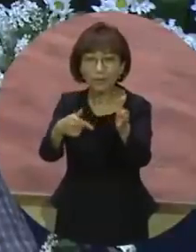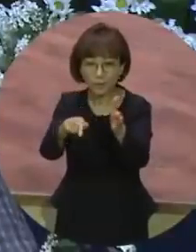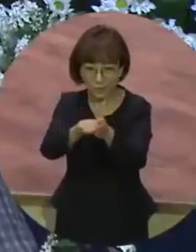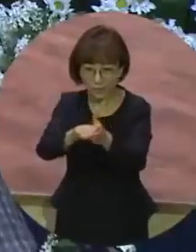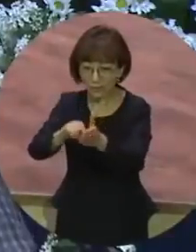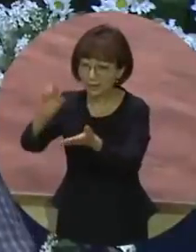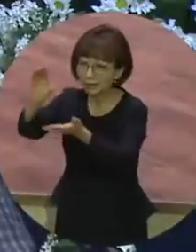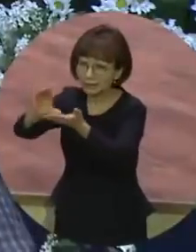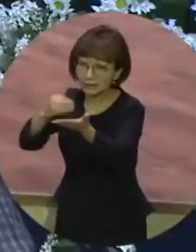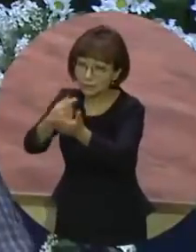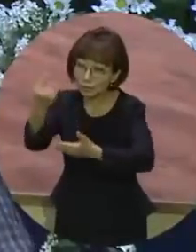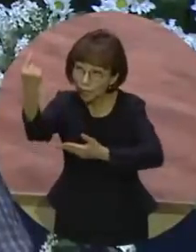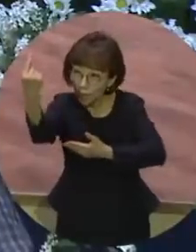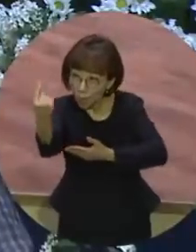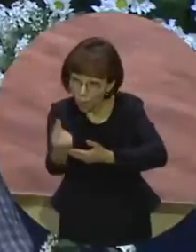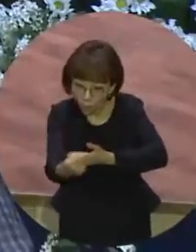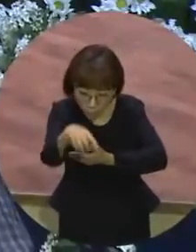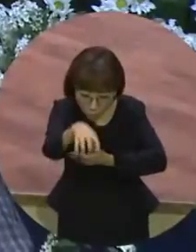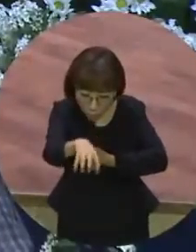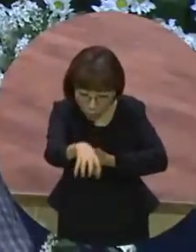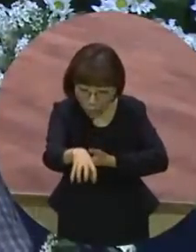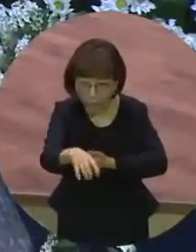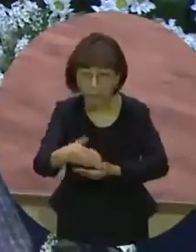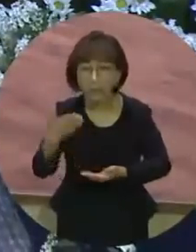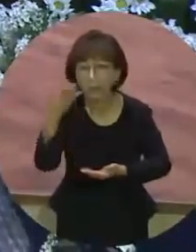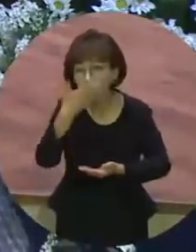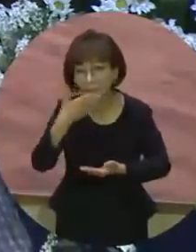오실 땅이 약속의 땅, 가나안 땅.